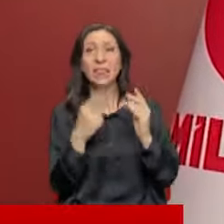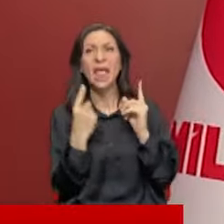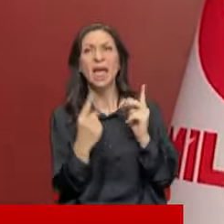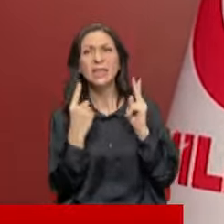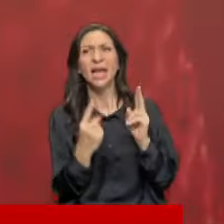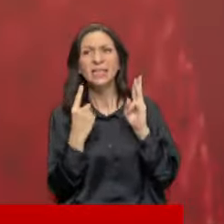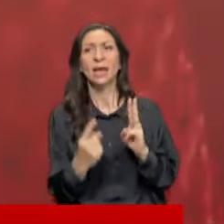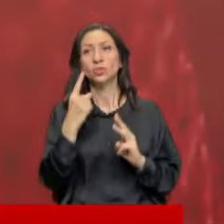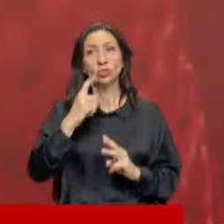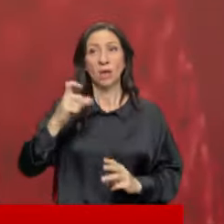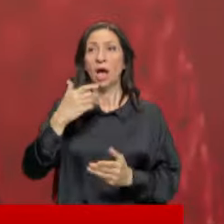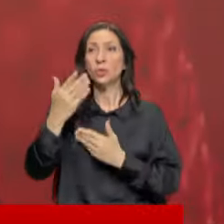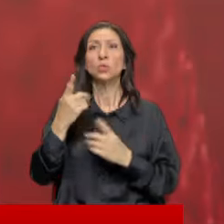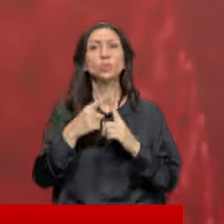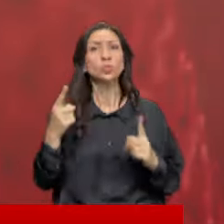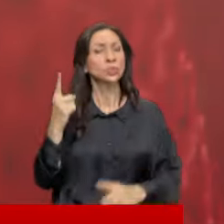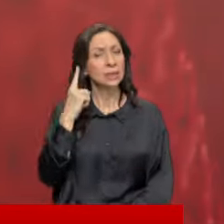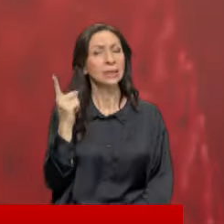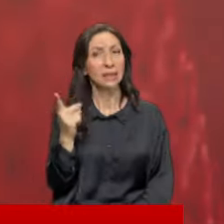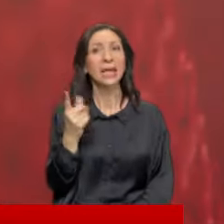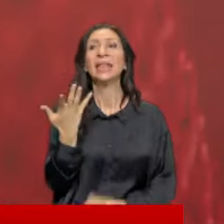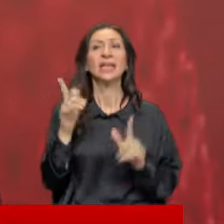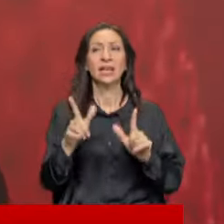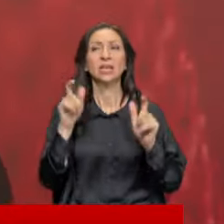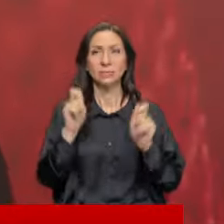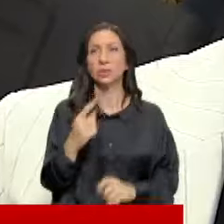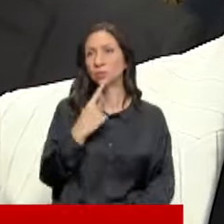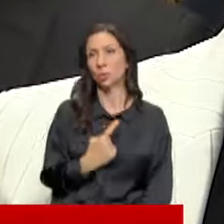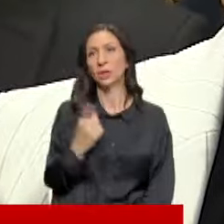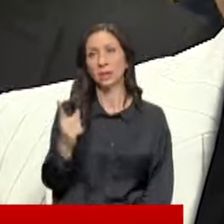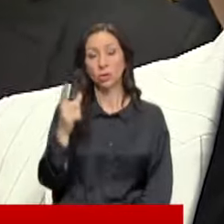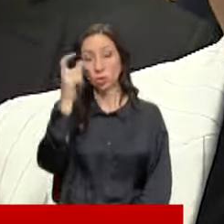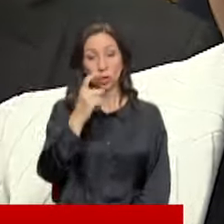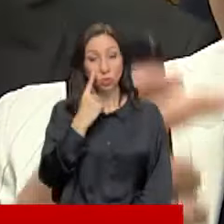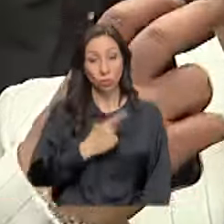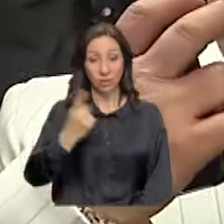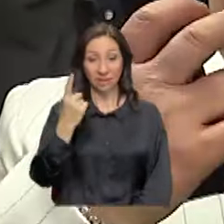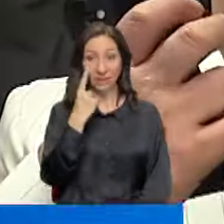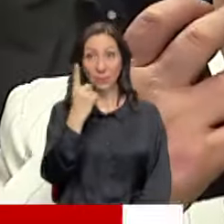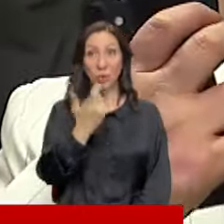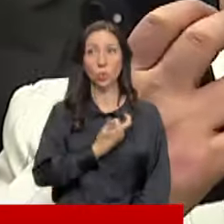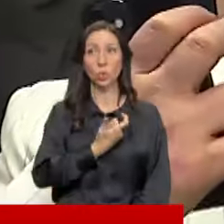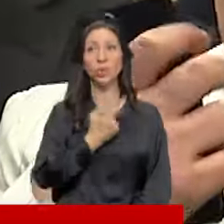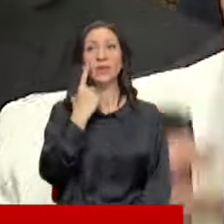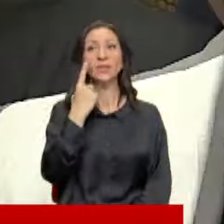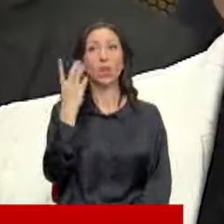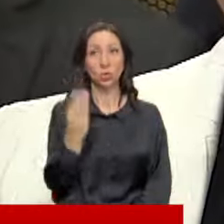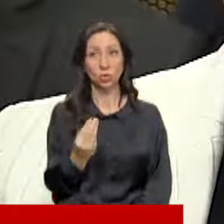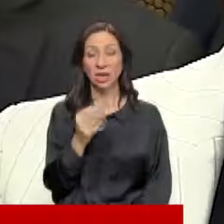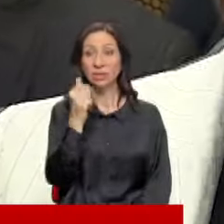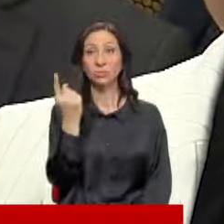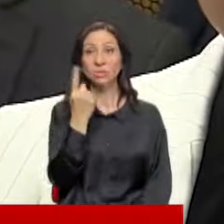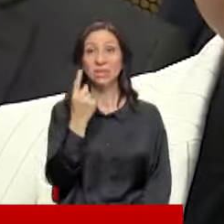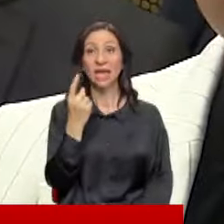anlattı Cumhurbaşkanı'na. Uzun uzun dinledi beni ve gerekenin yapılacağını söyledi. Türkiye Cumhuriyeti Devleti'nin bir hukuk devleti olduğunu,